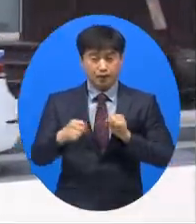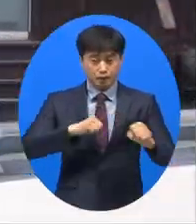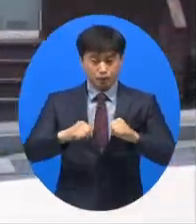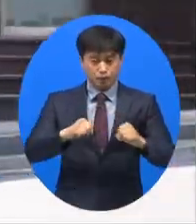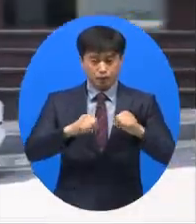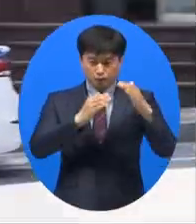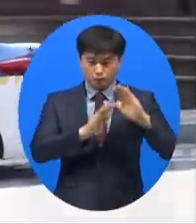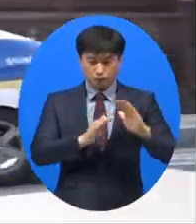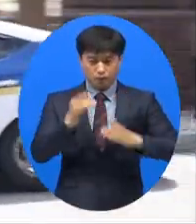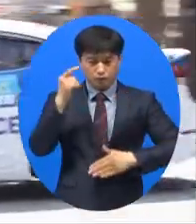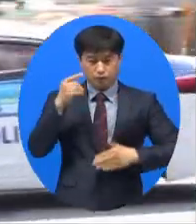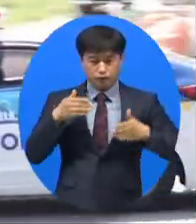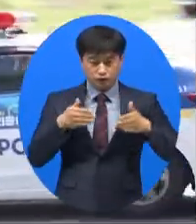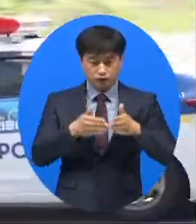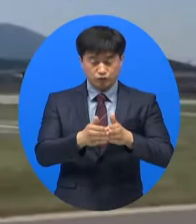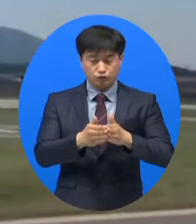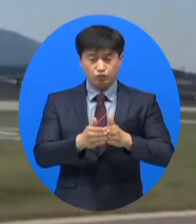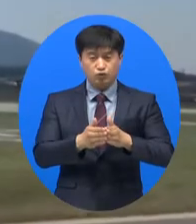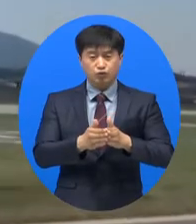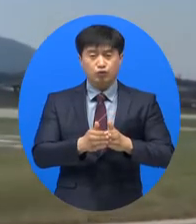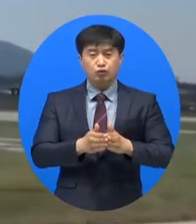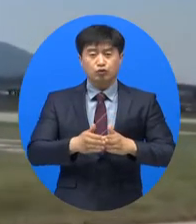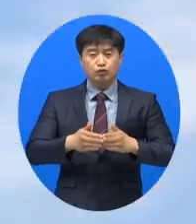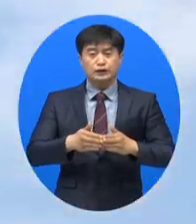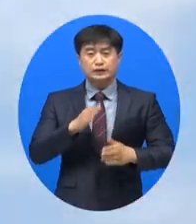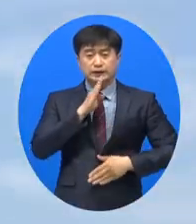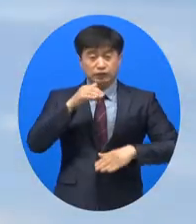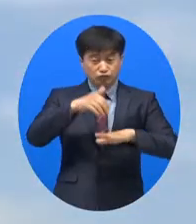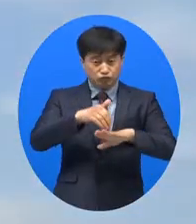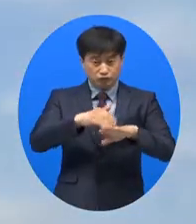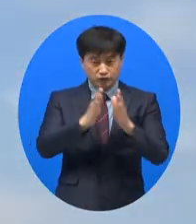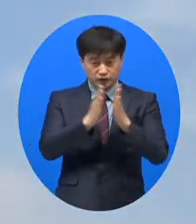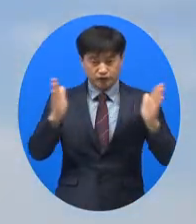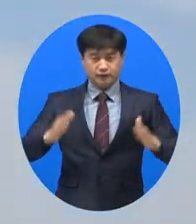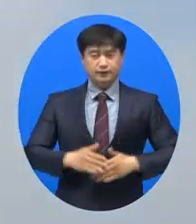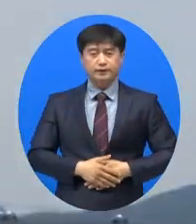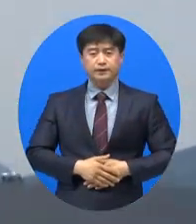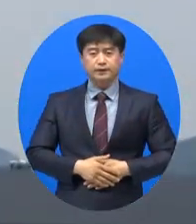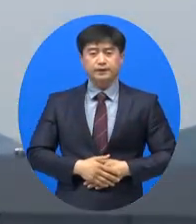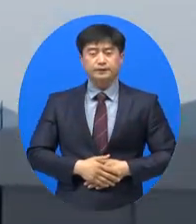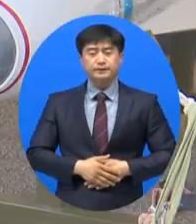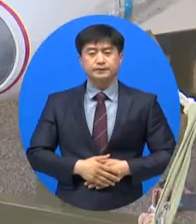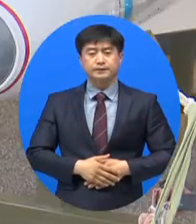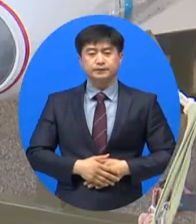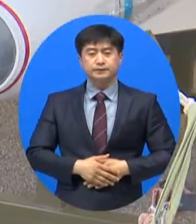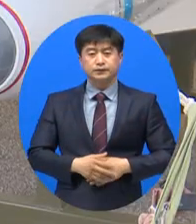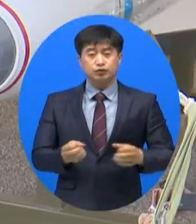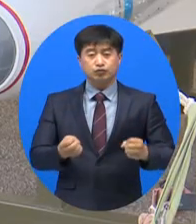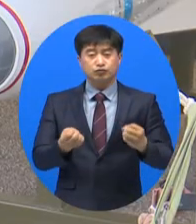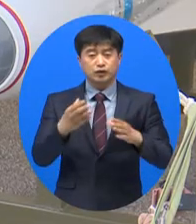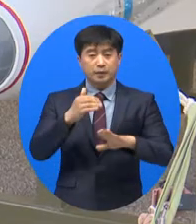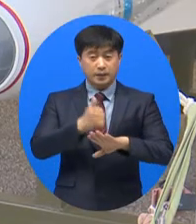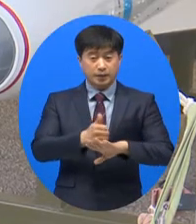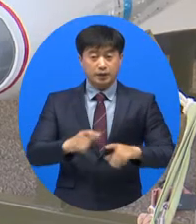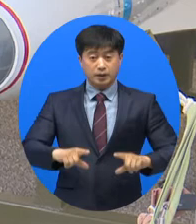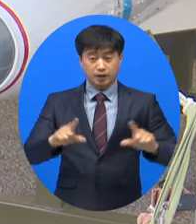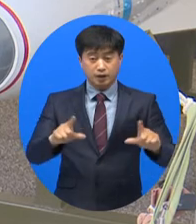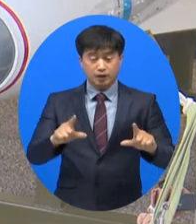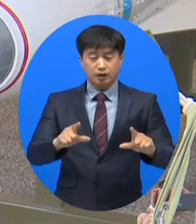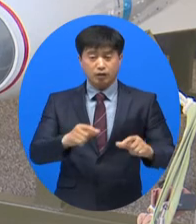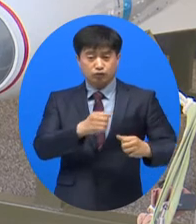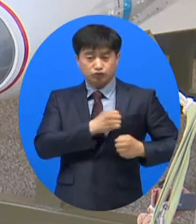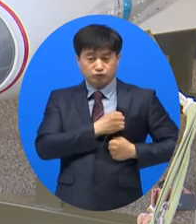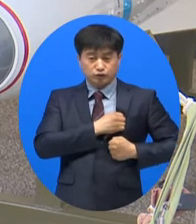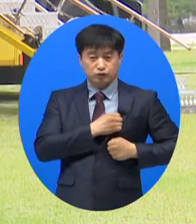데 초점을 두고 경기도 주관 복합 싸트 실제 훈련을 진행했습니다 행사 마지막 날인 25일에는